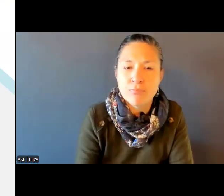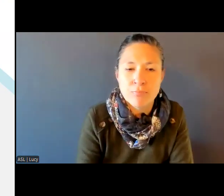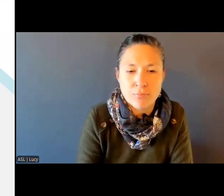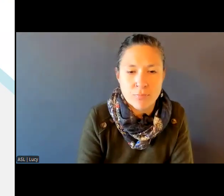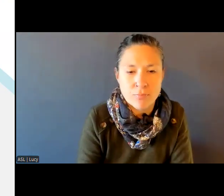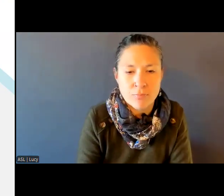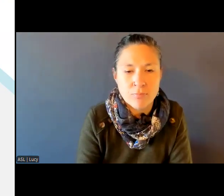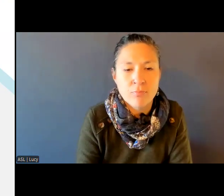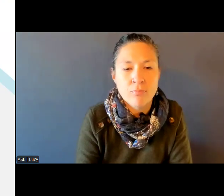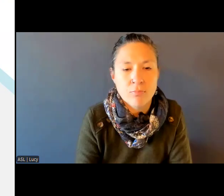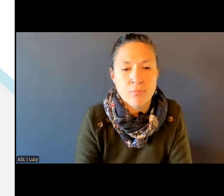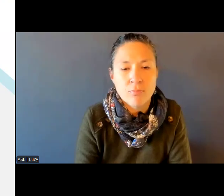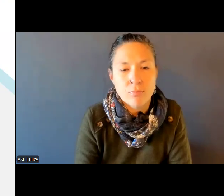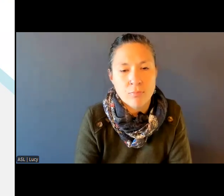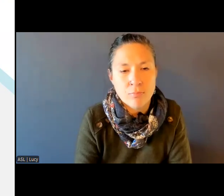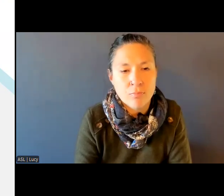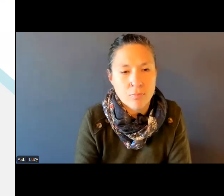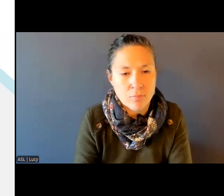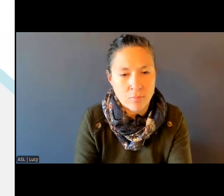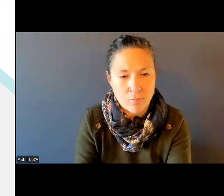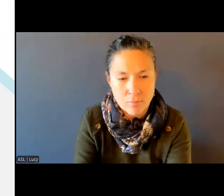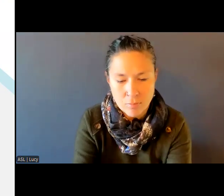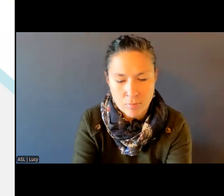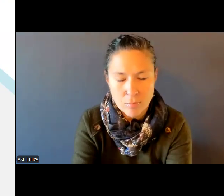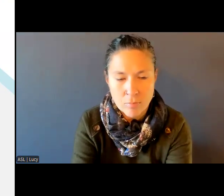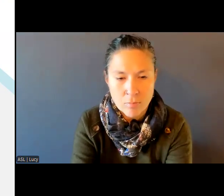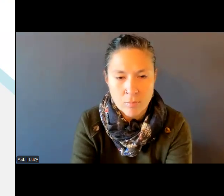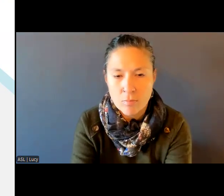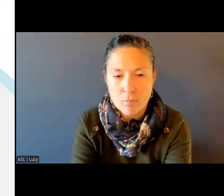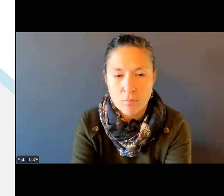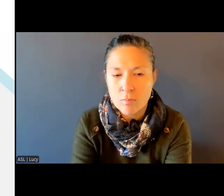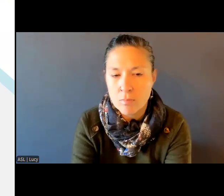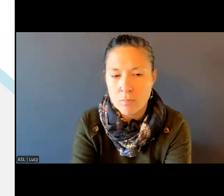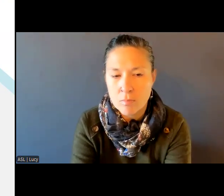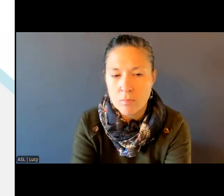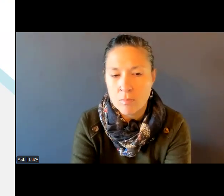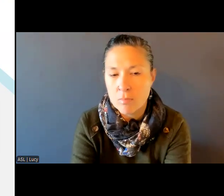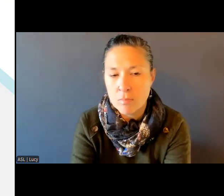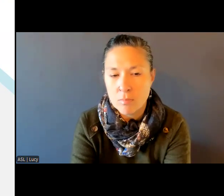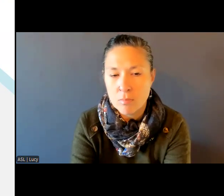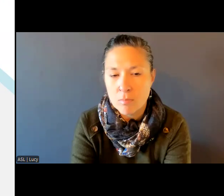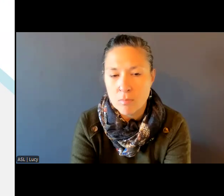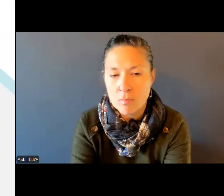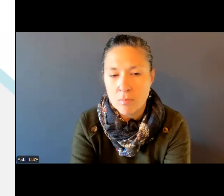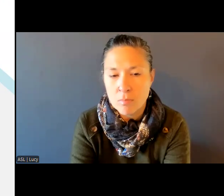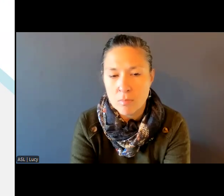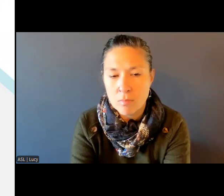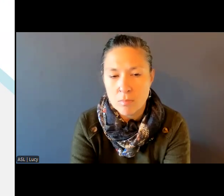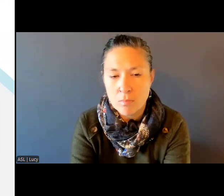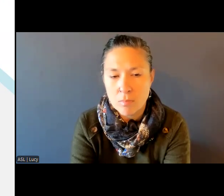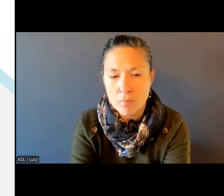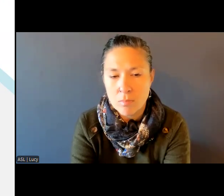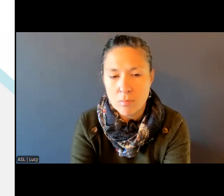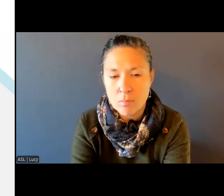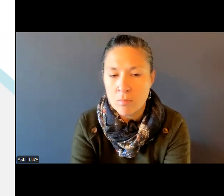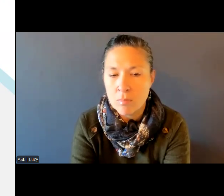eu gostava de dizer que nós podemos participar na reunião e escutar na crioulo, nós podemos clicar naquele ícone que está na fora de